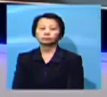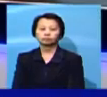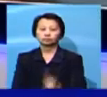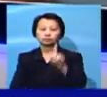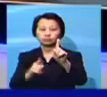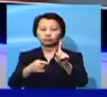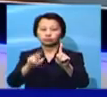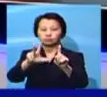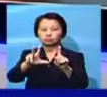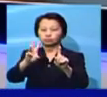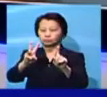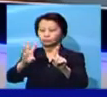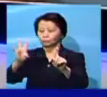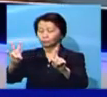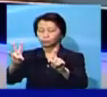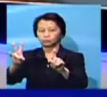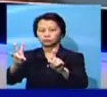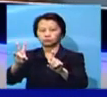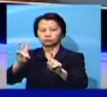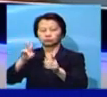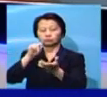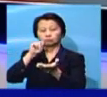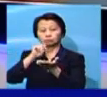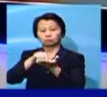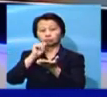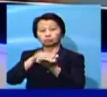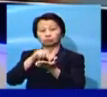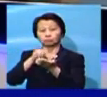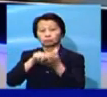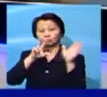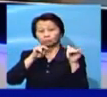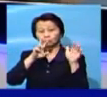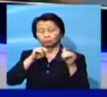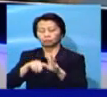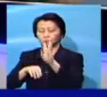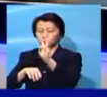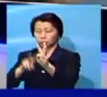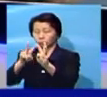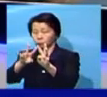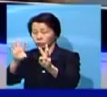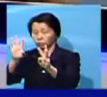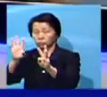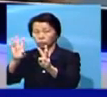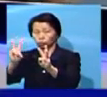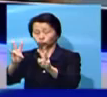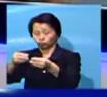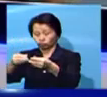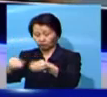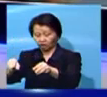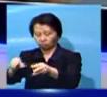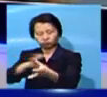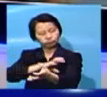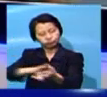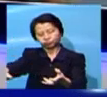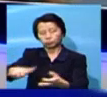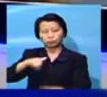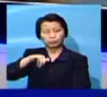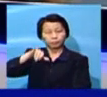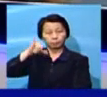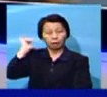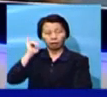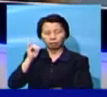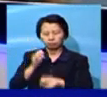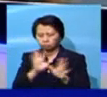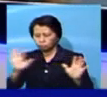paparan 67 ekor terakan unggas dan 627 biji telur dimusnahkan semalam dalam